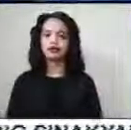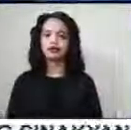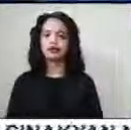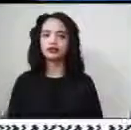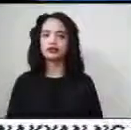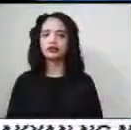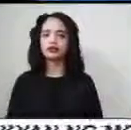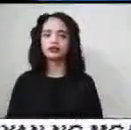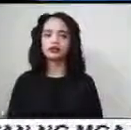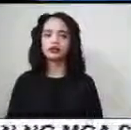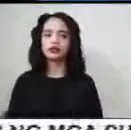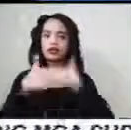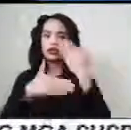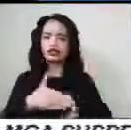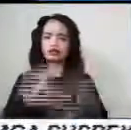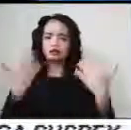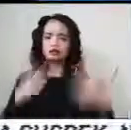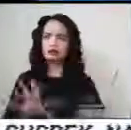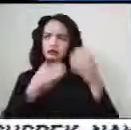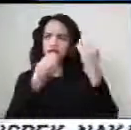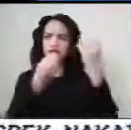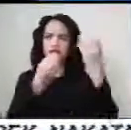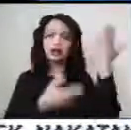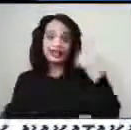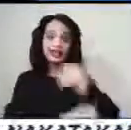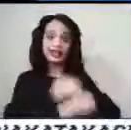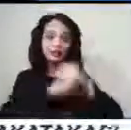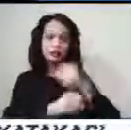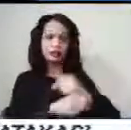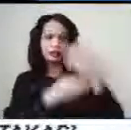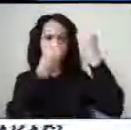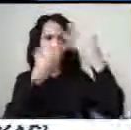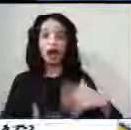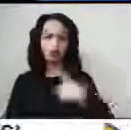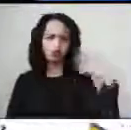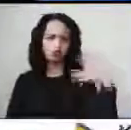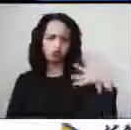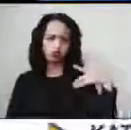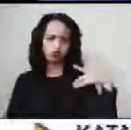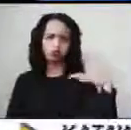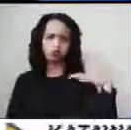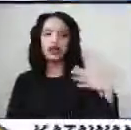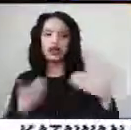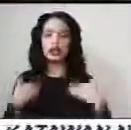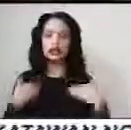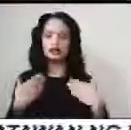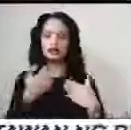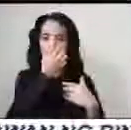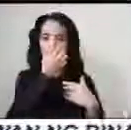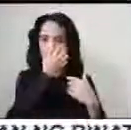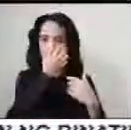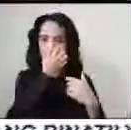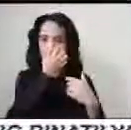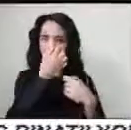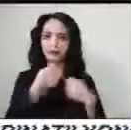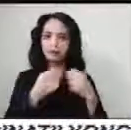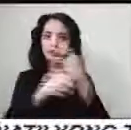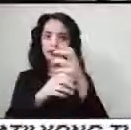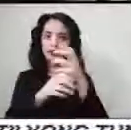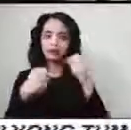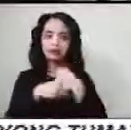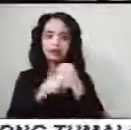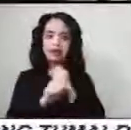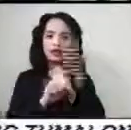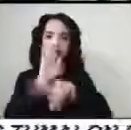Mexico, Japan, and Korea. Tapos the rest of the world, November 19. Nag-announce ang PlayStation Asia, lalabas daw siya since December 11 pa.